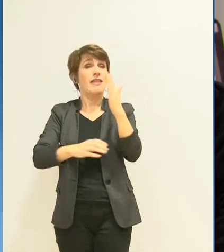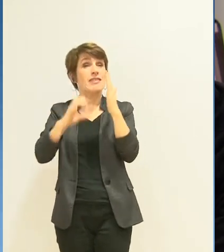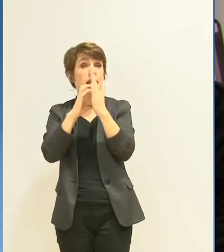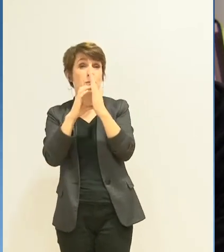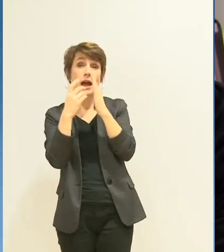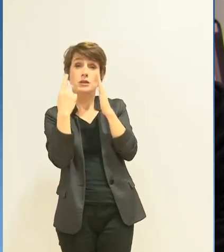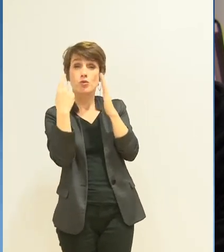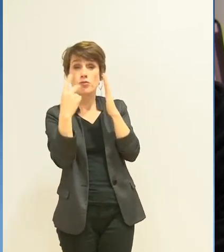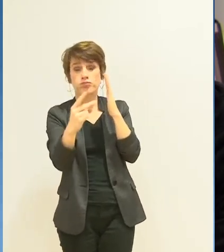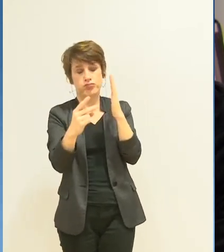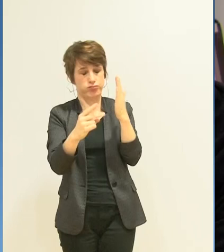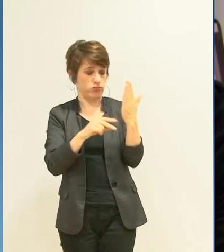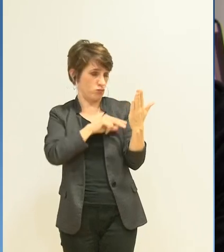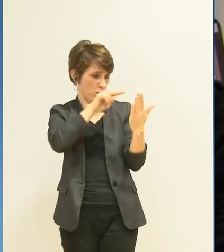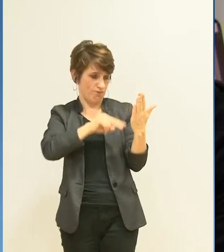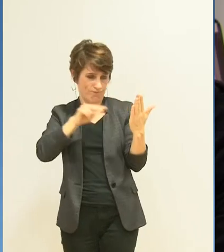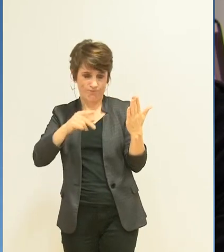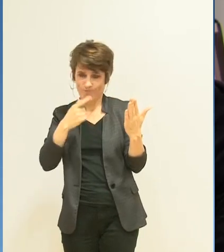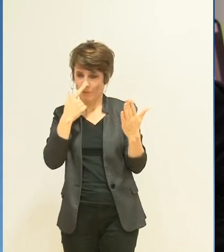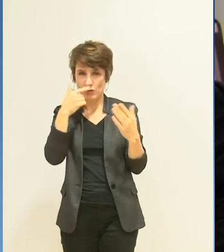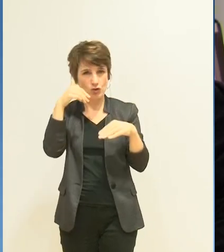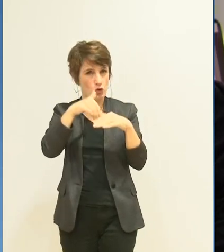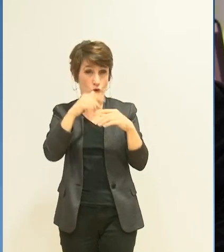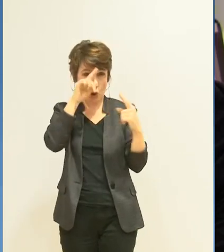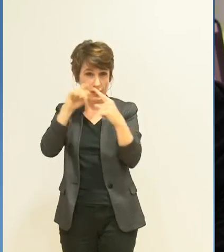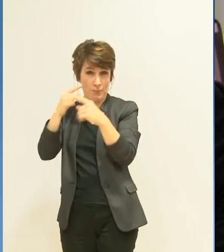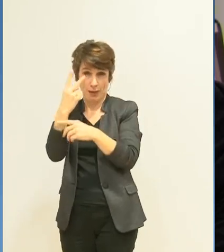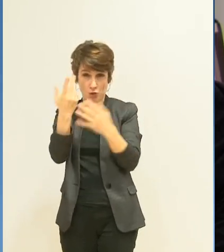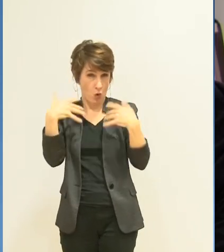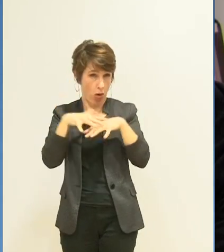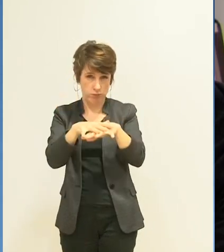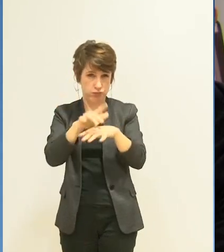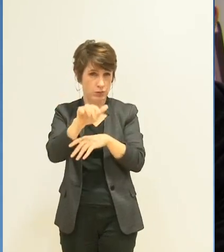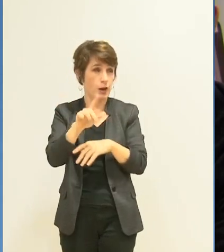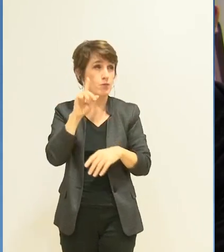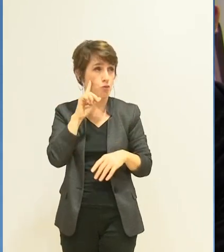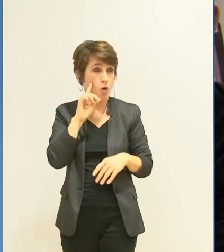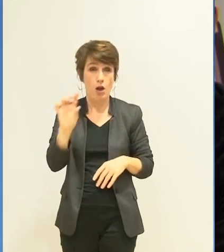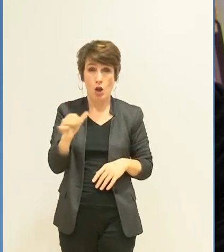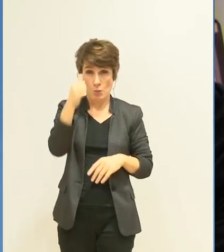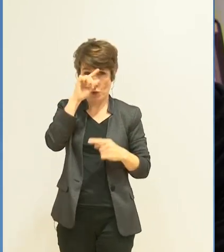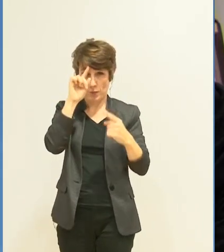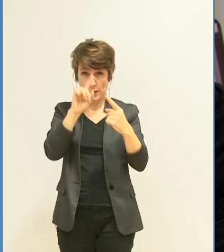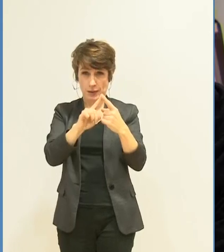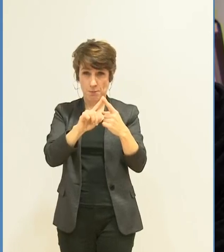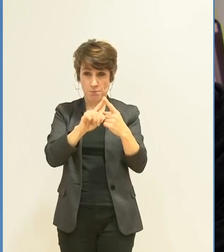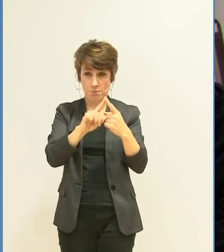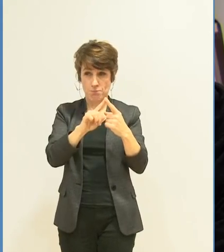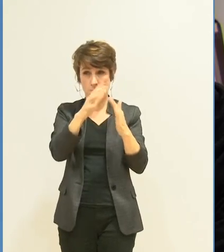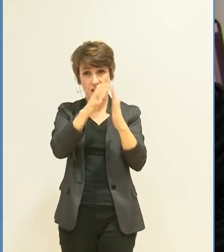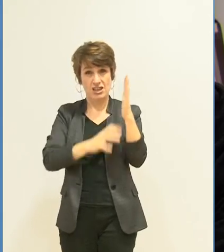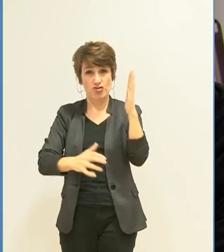nous soumettez de sujets distinctes délibération d'une part ce qui concerne la signature d'une charte d'éco